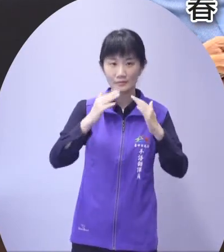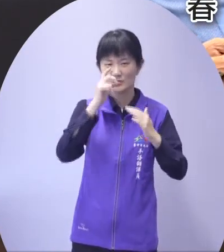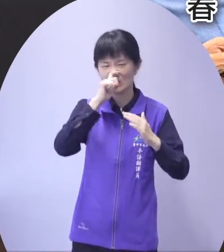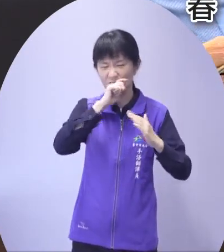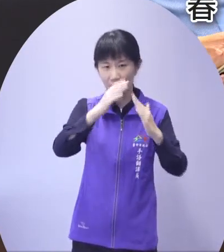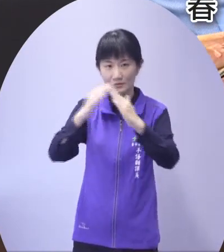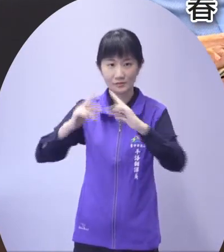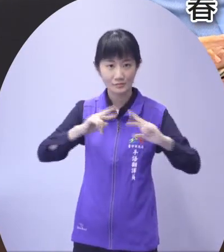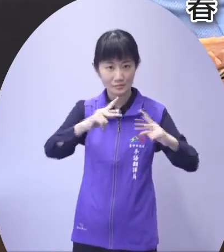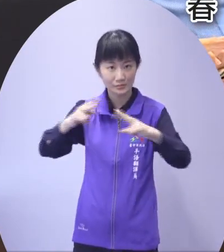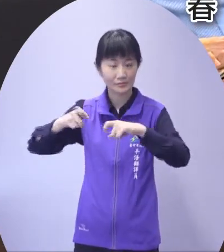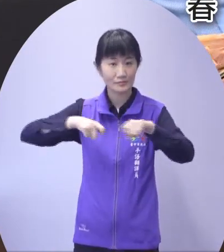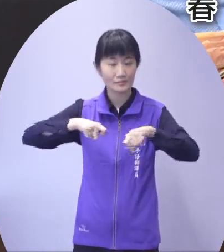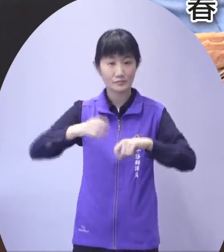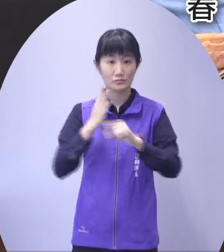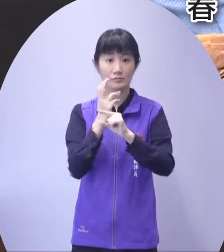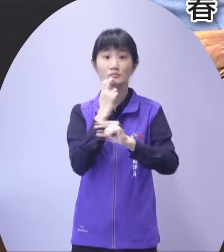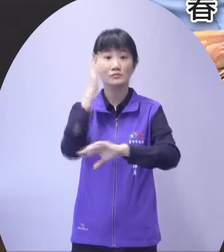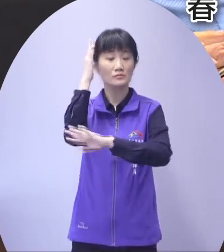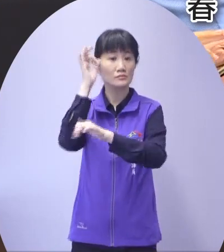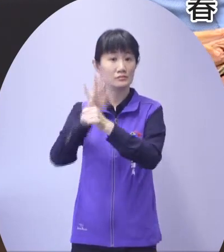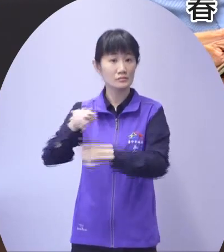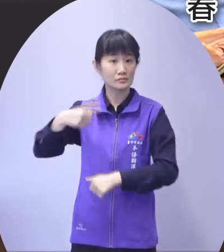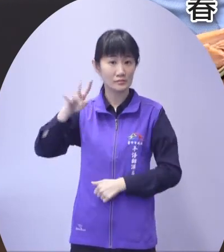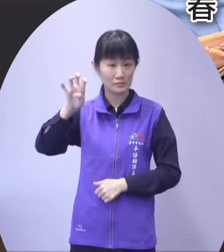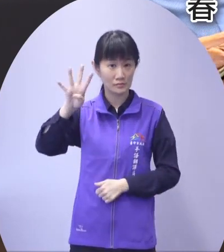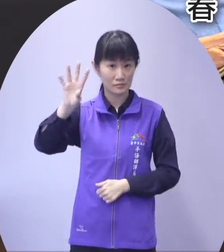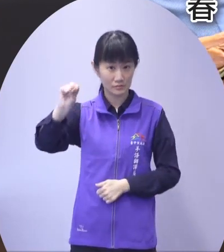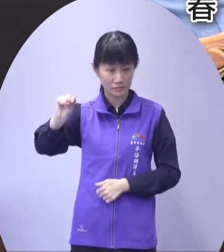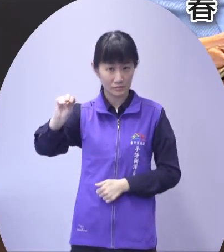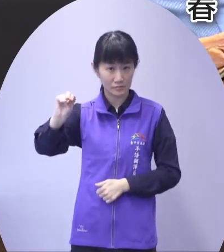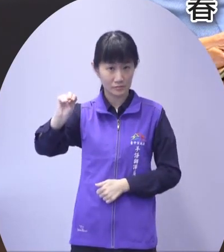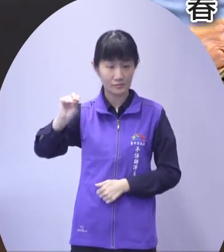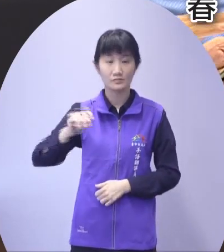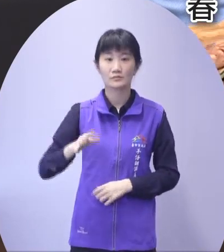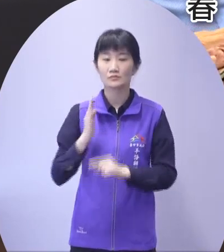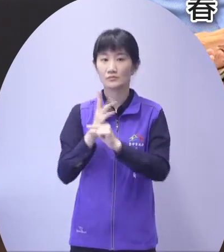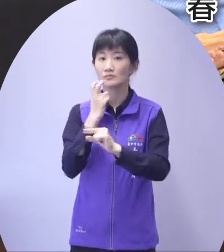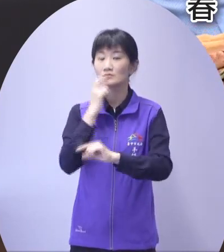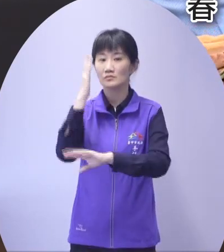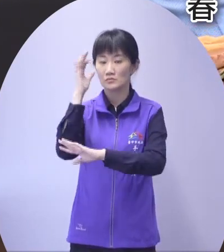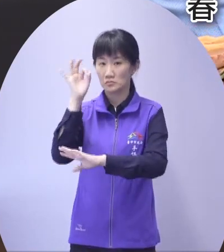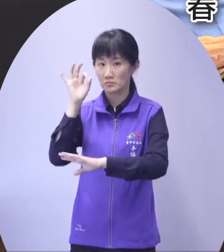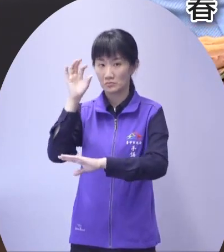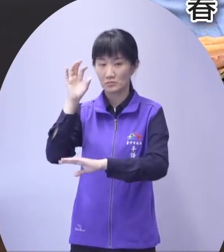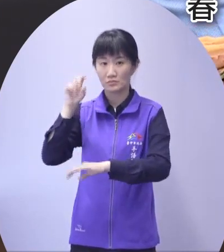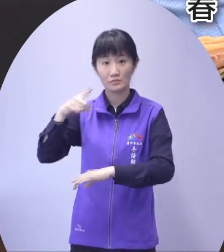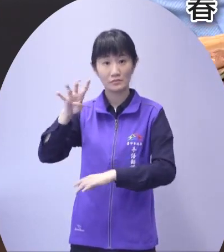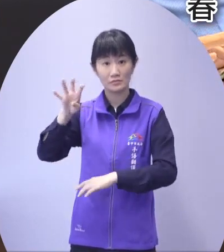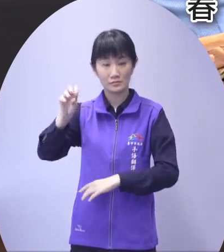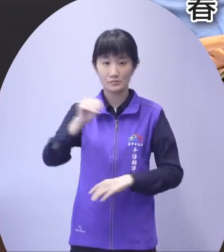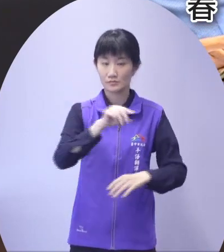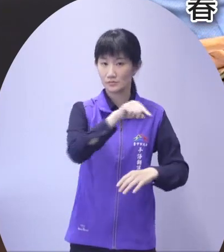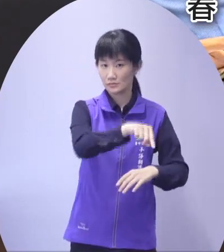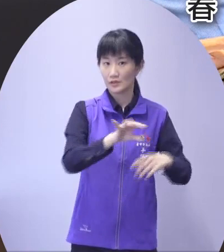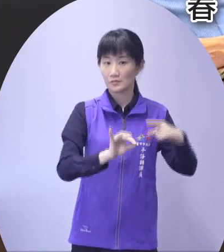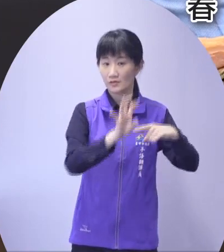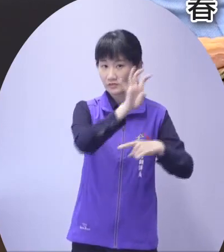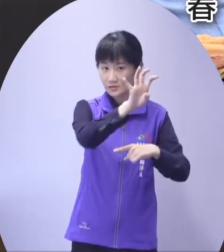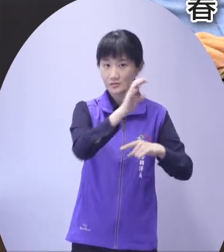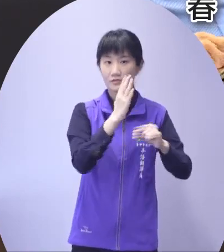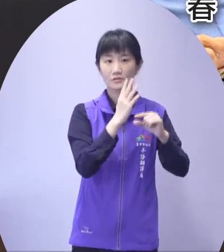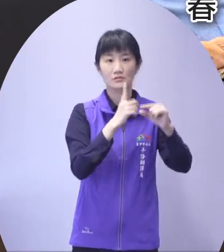再利用计划。那中央补助款是144万元，那这个中央的补助款，那地方配合款40%啊，由市长